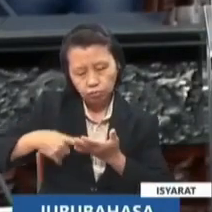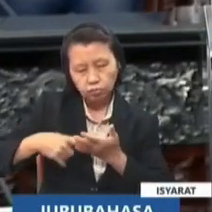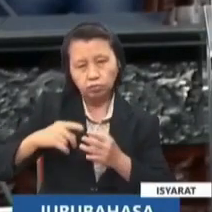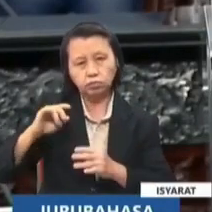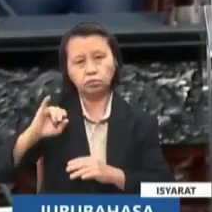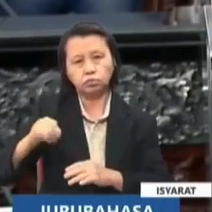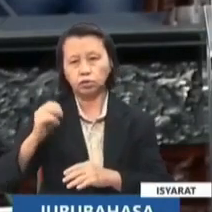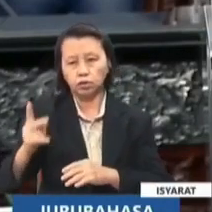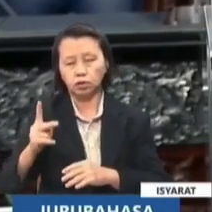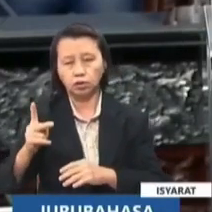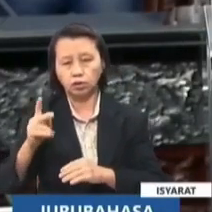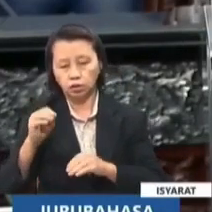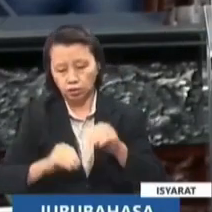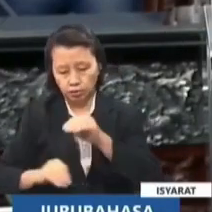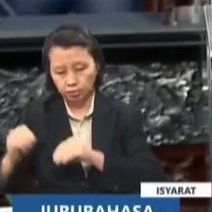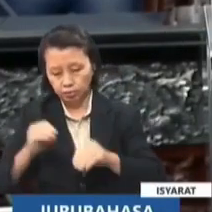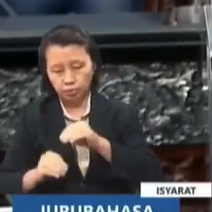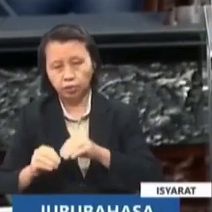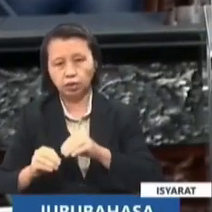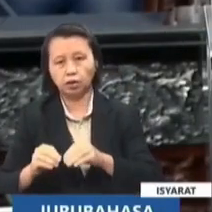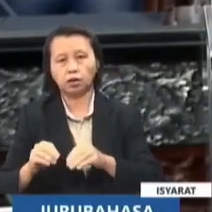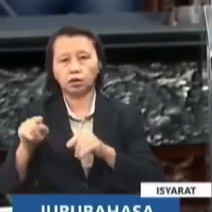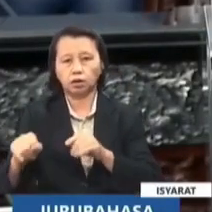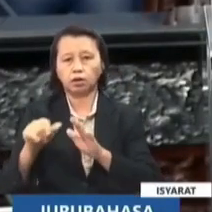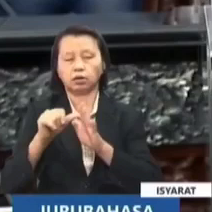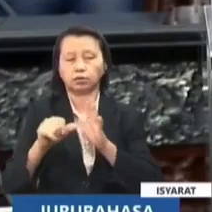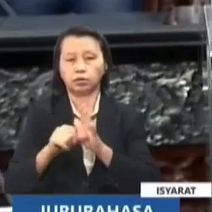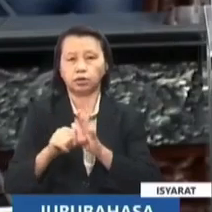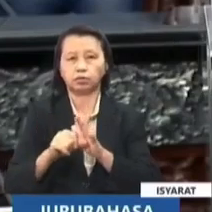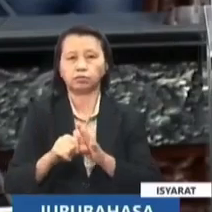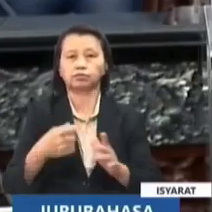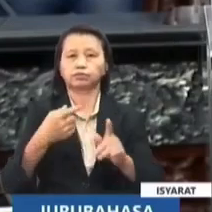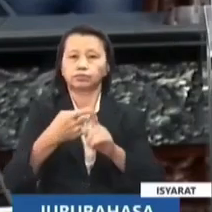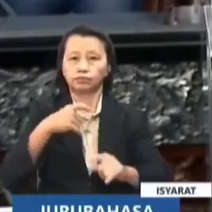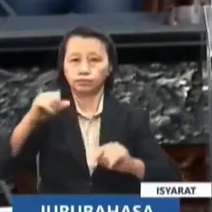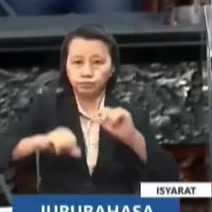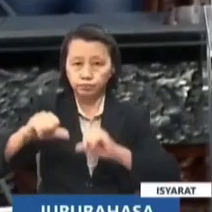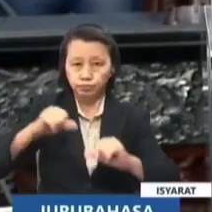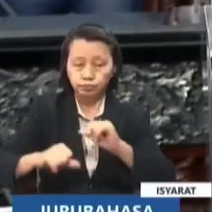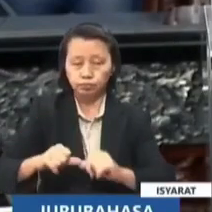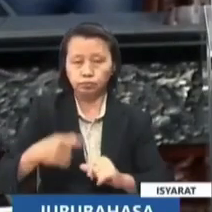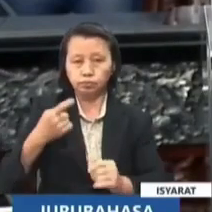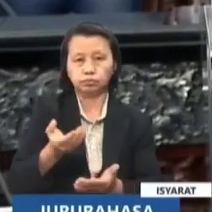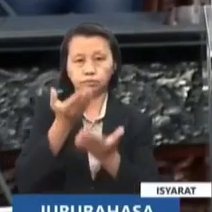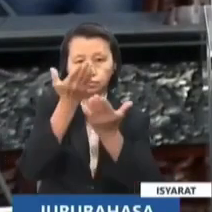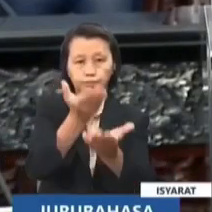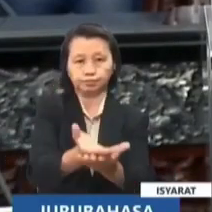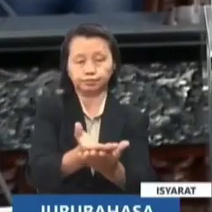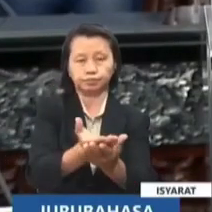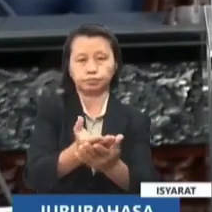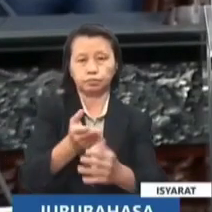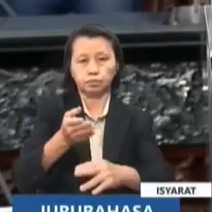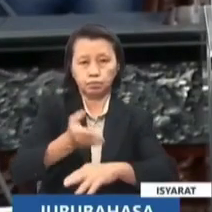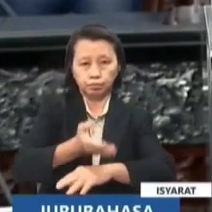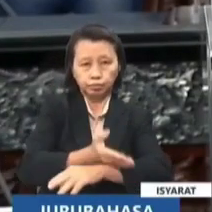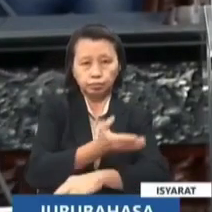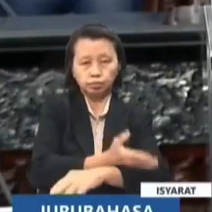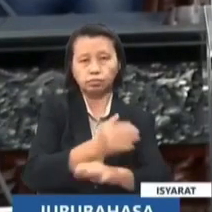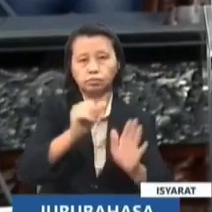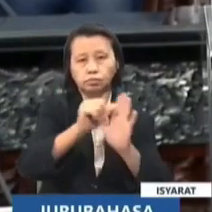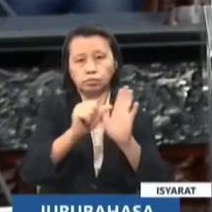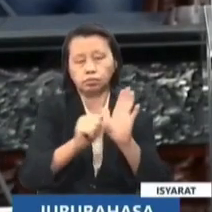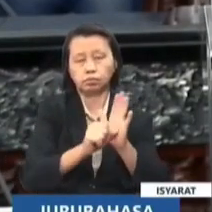jawatan kuasa kerja pindaan akta tersebut. Hasil kajian dan parameter bagi cadangan perbaikan akta